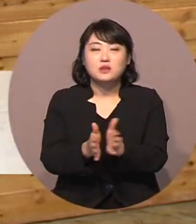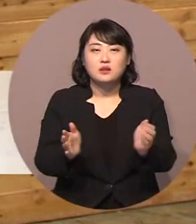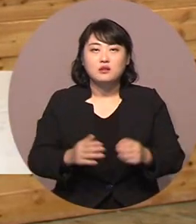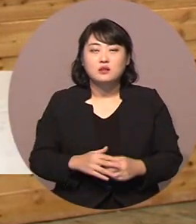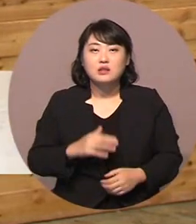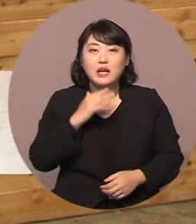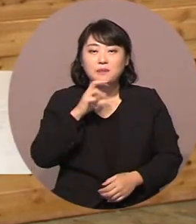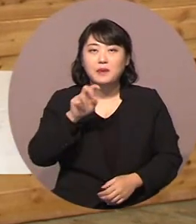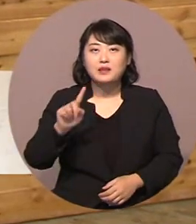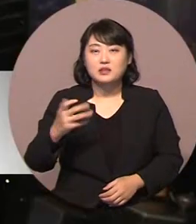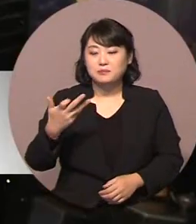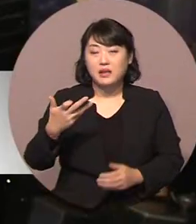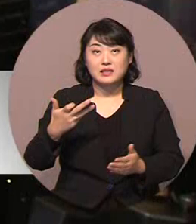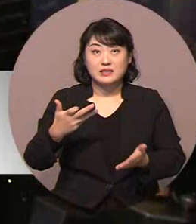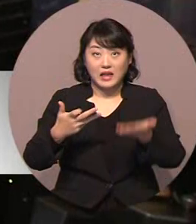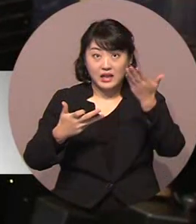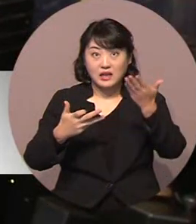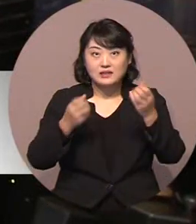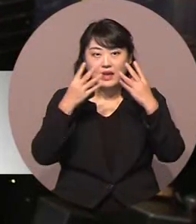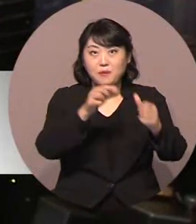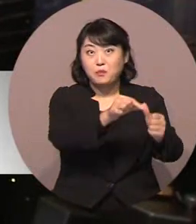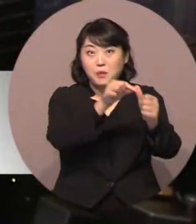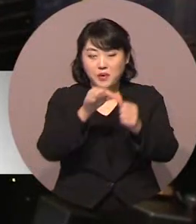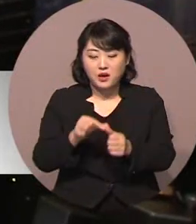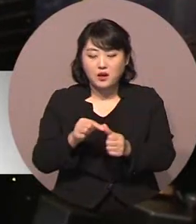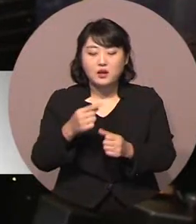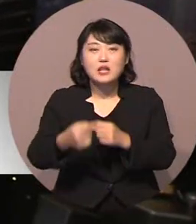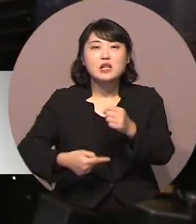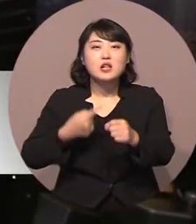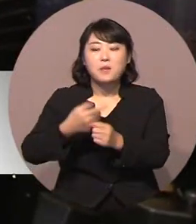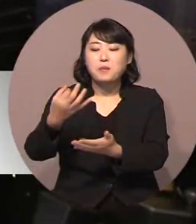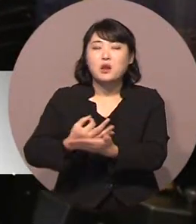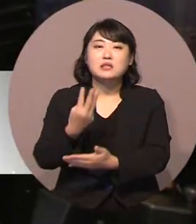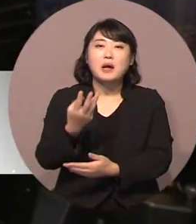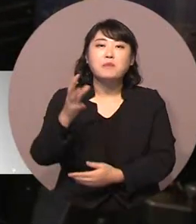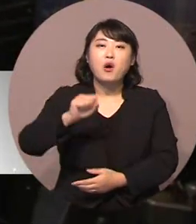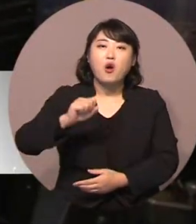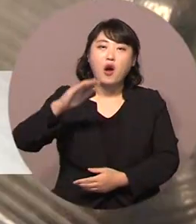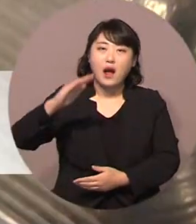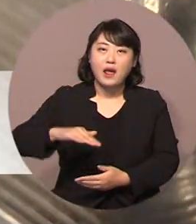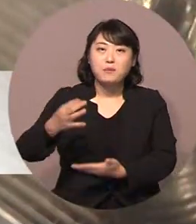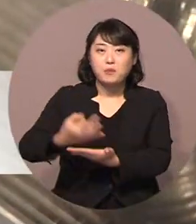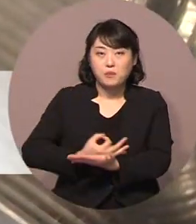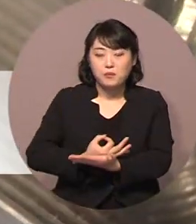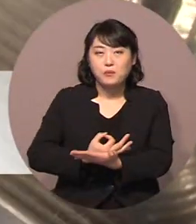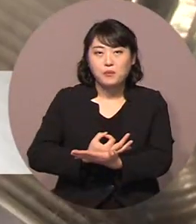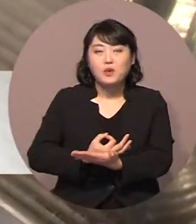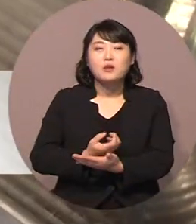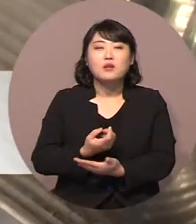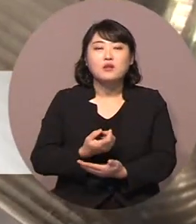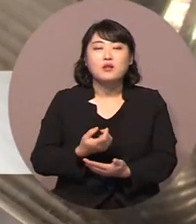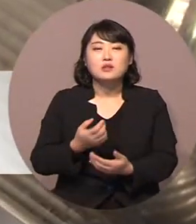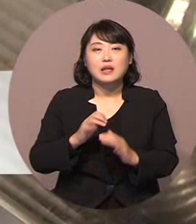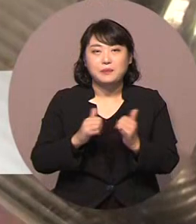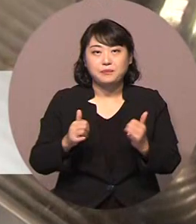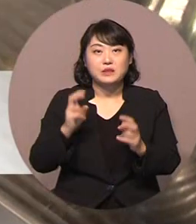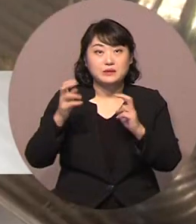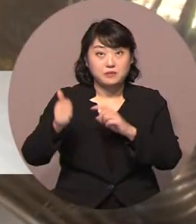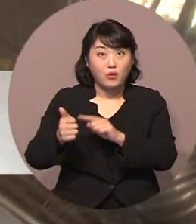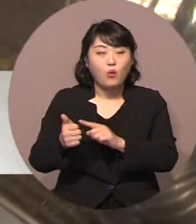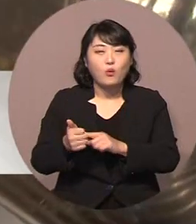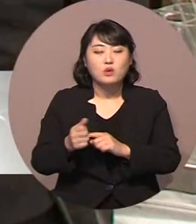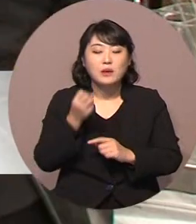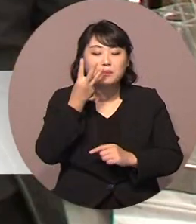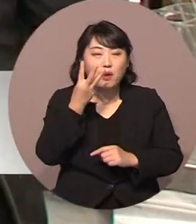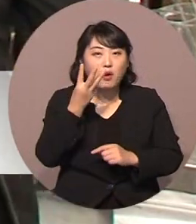8살 이상 근로자를 새로 채용한 연매출 3억원 이하 영세 소상공인으로 사업주가 3개월